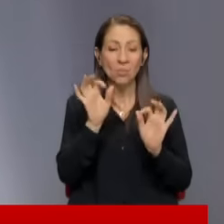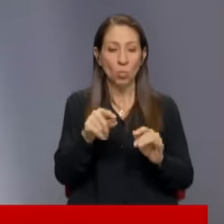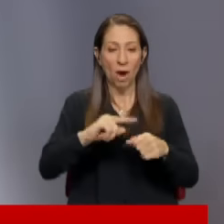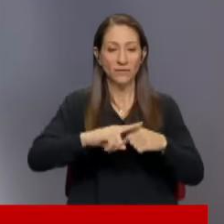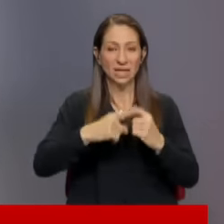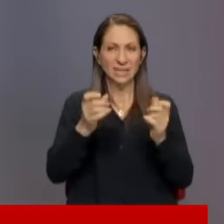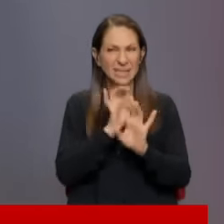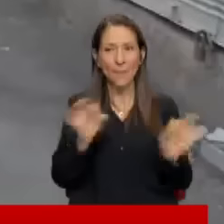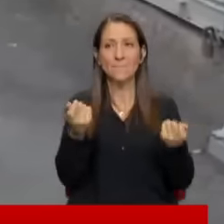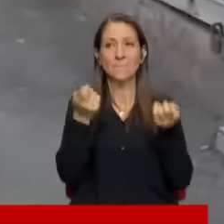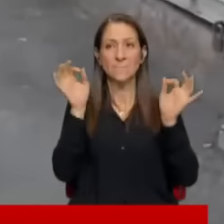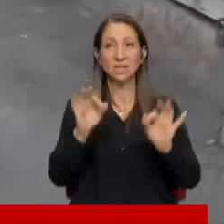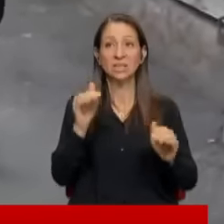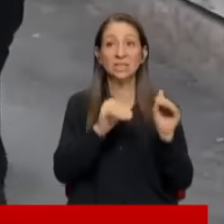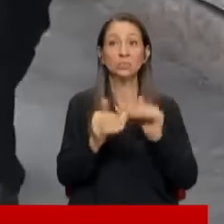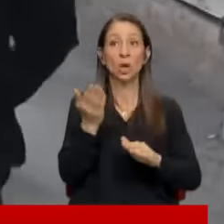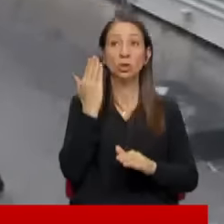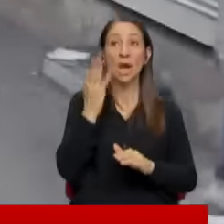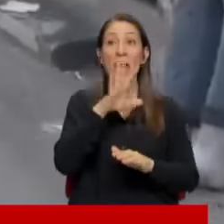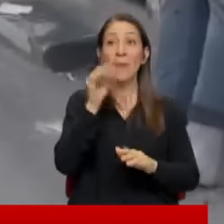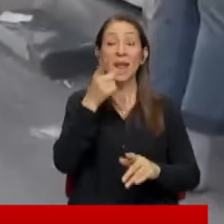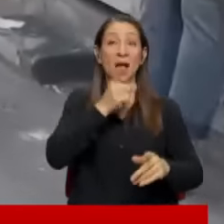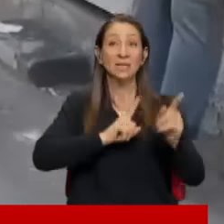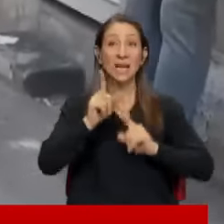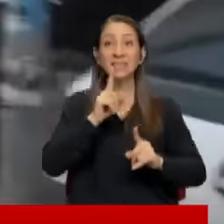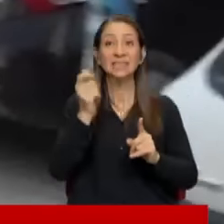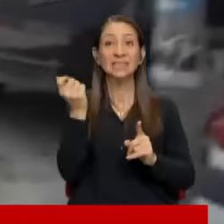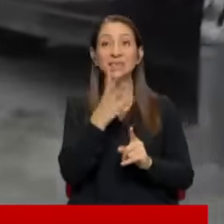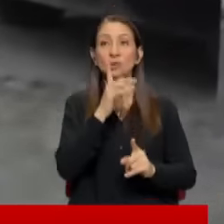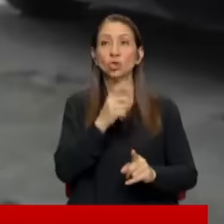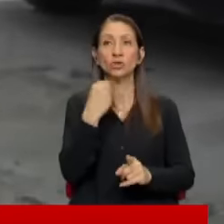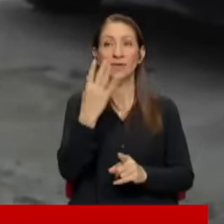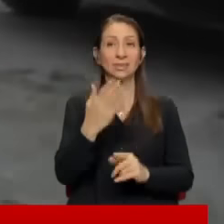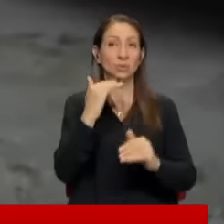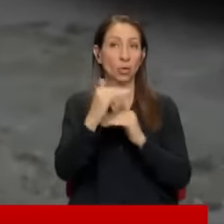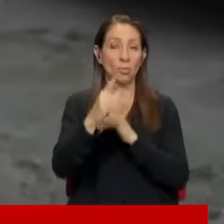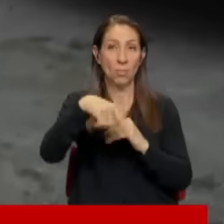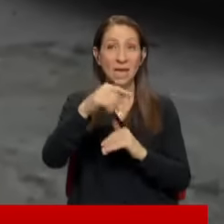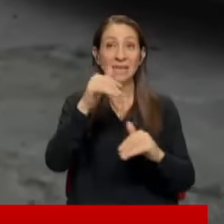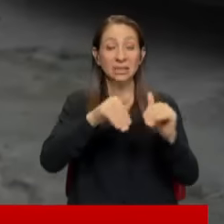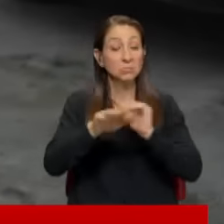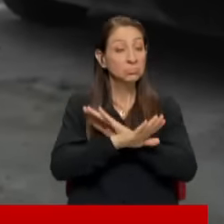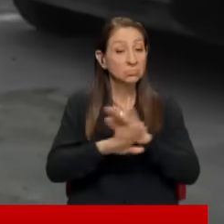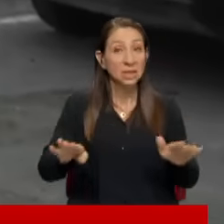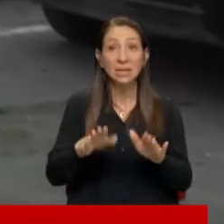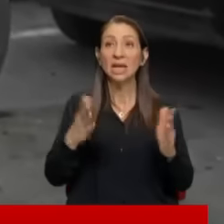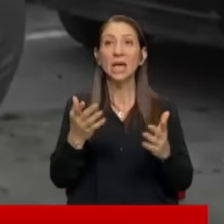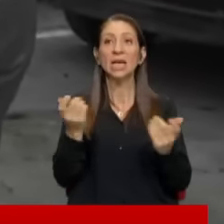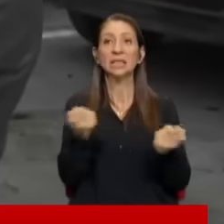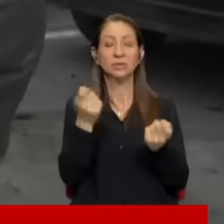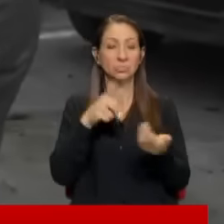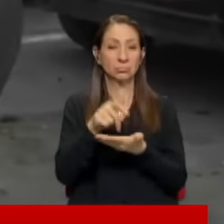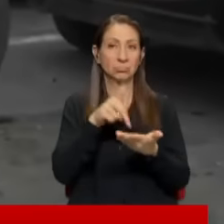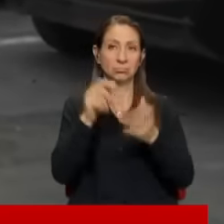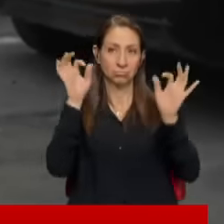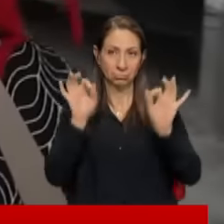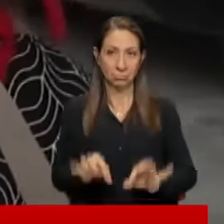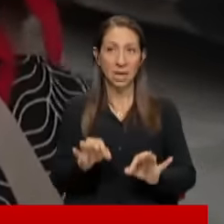hafta başladı. Seçimler öncesinde her bir aday sayısız vaatte bulundu vatandaşa. Seçimin ardındansa icraat vakti